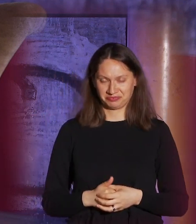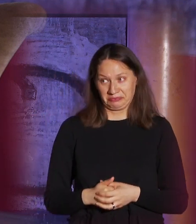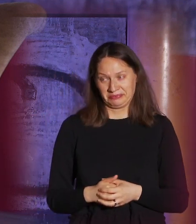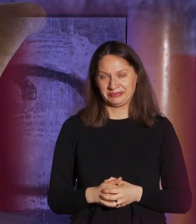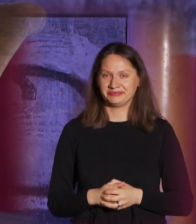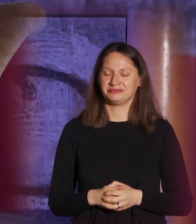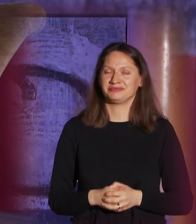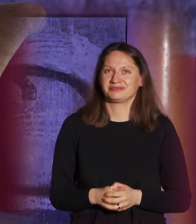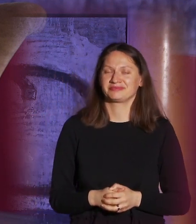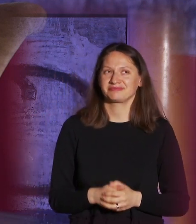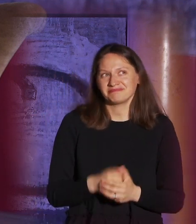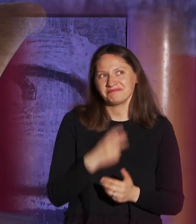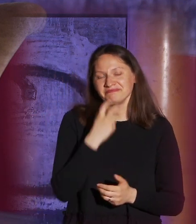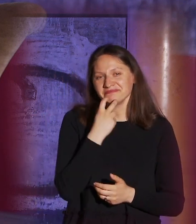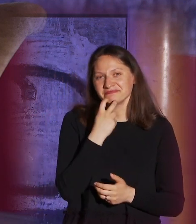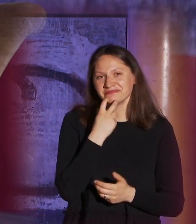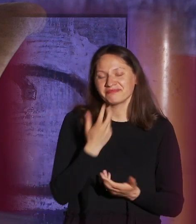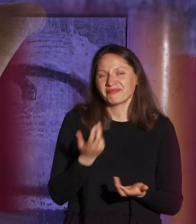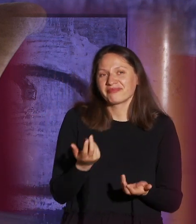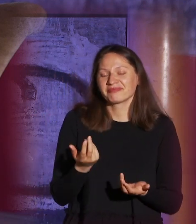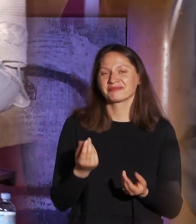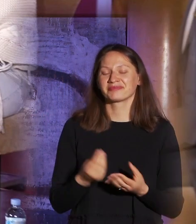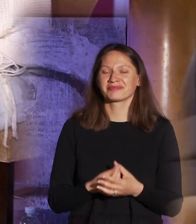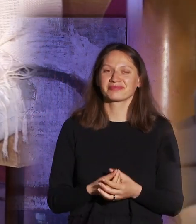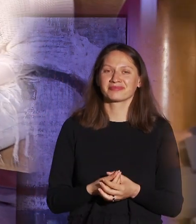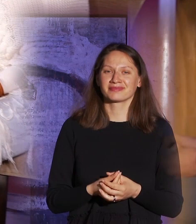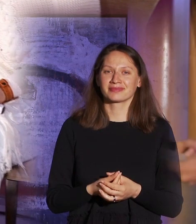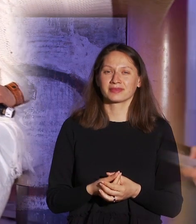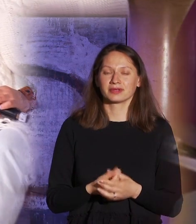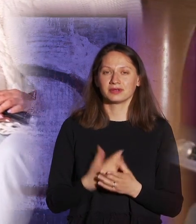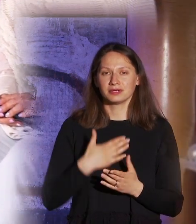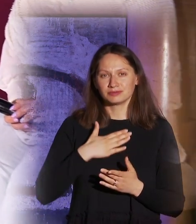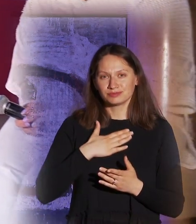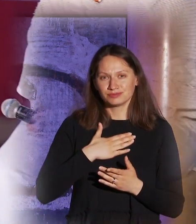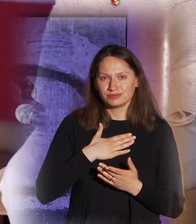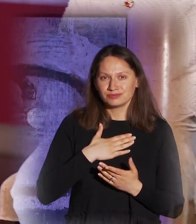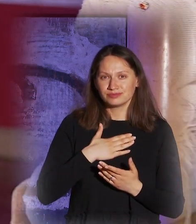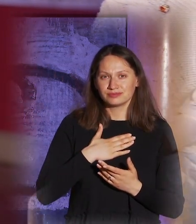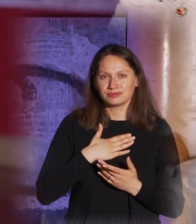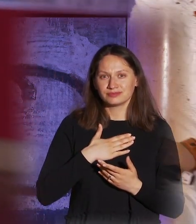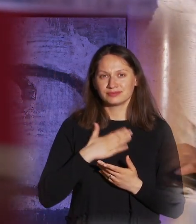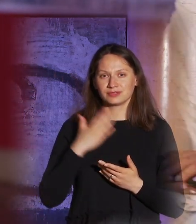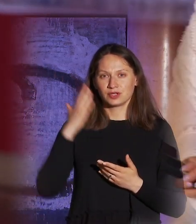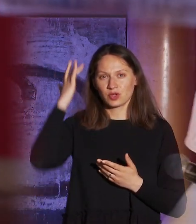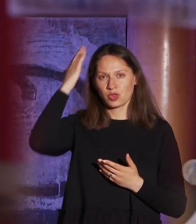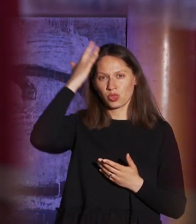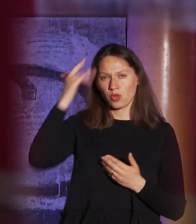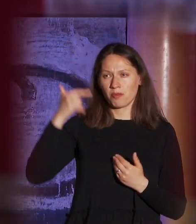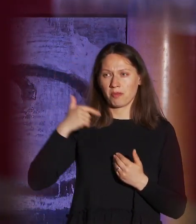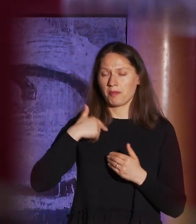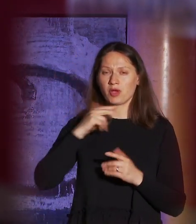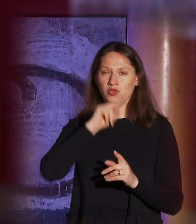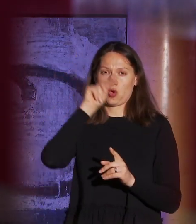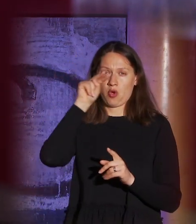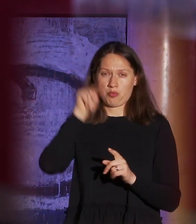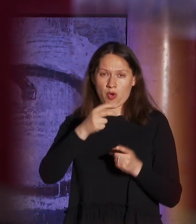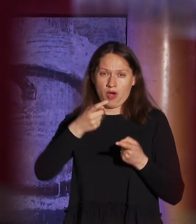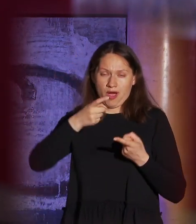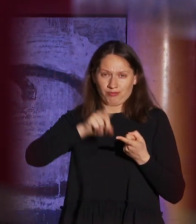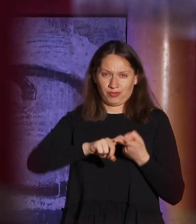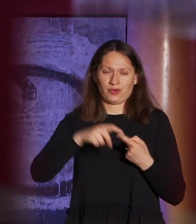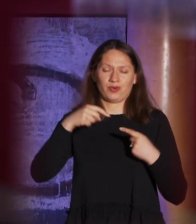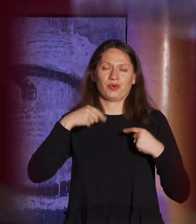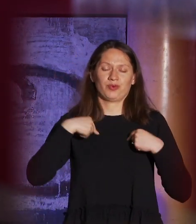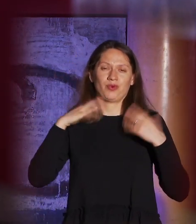Aš galvoju, kad vis tiek kalbėsiu nuo neregių pozicijos. Gerai?